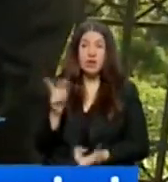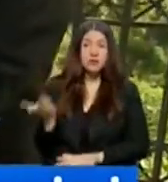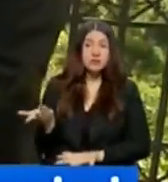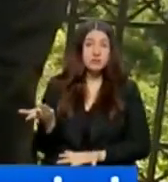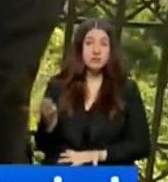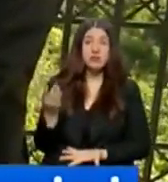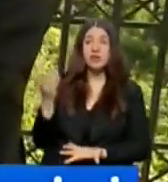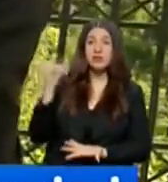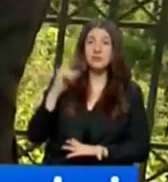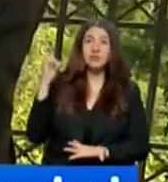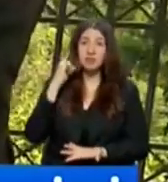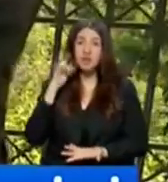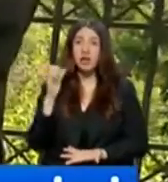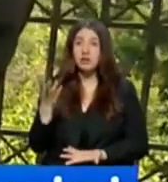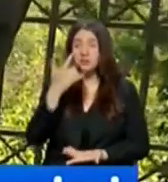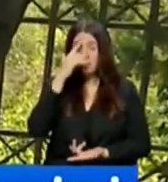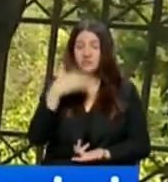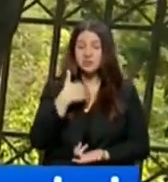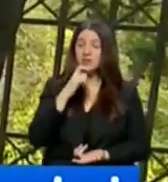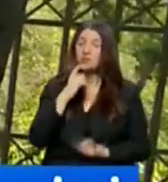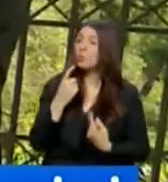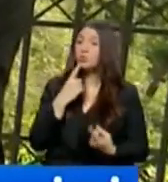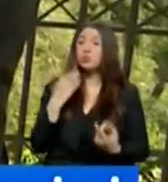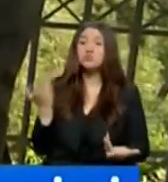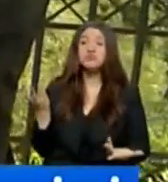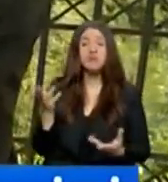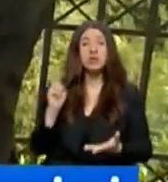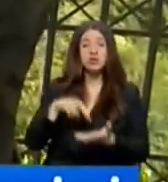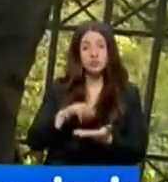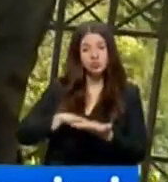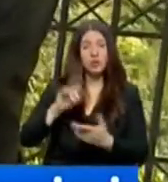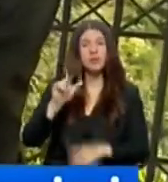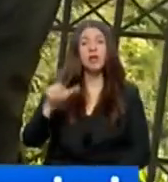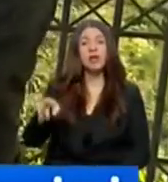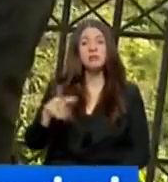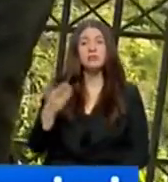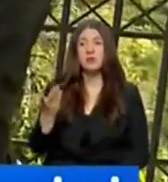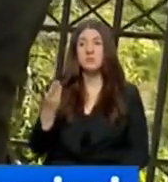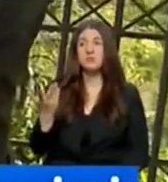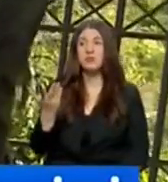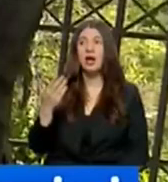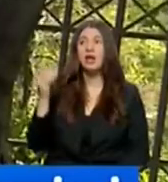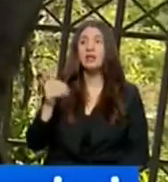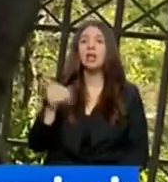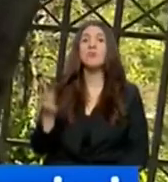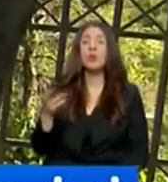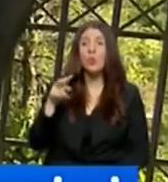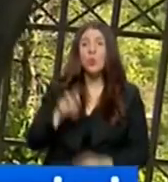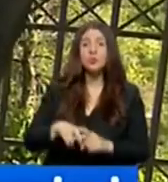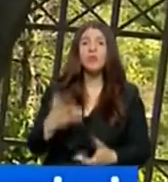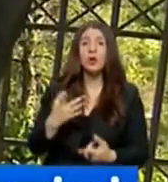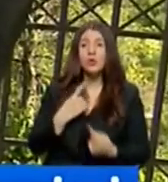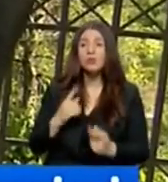lazım. Gelip dinlemeleri lazım. Belki biz yanlış konuşuyoruzdur. Çıkıp düzeltmeleri lazım. Ama gelemiyorlar,